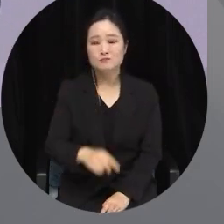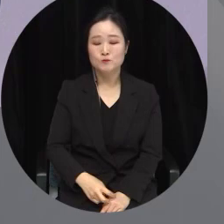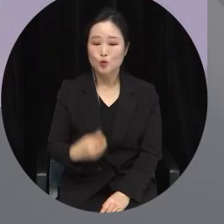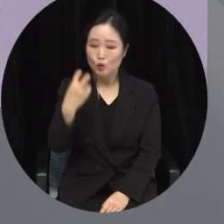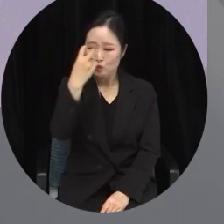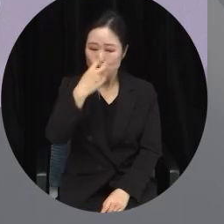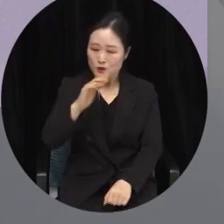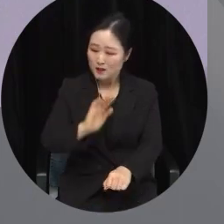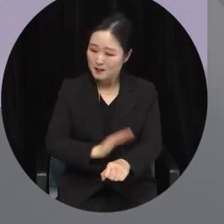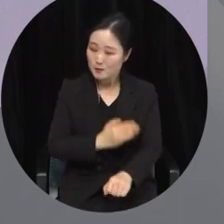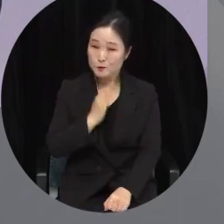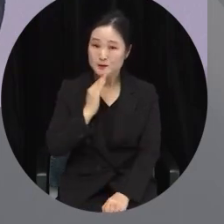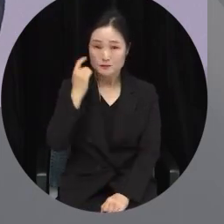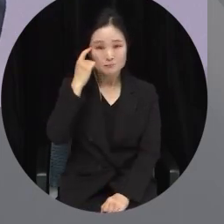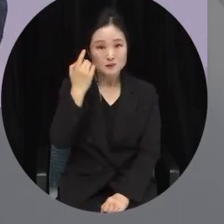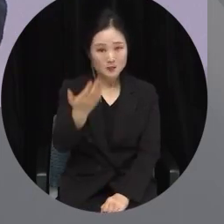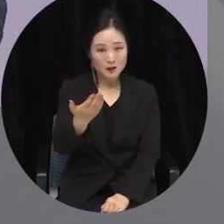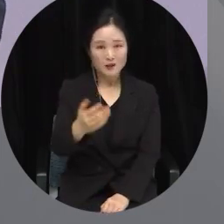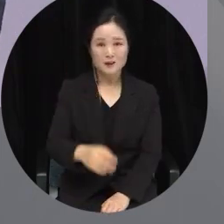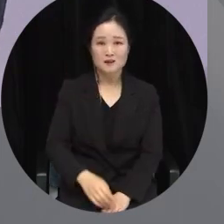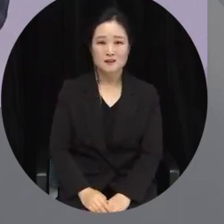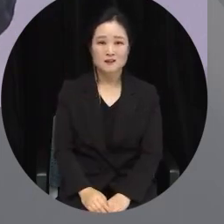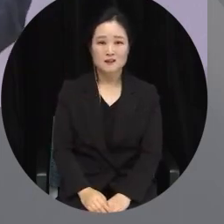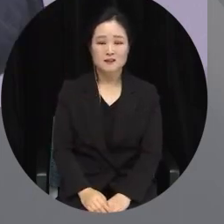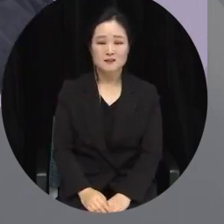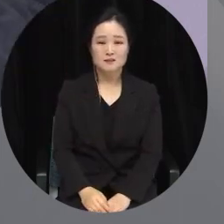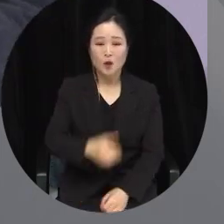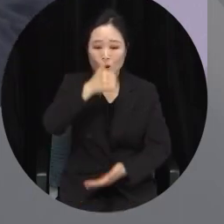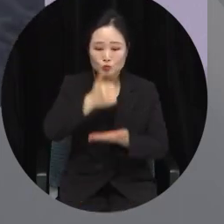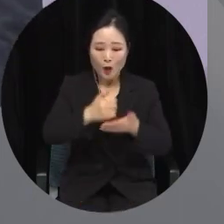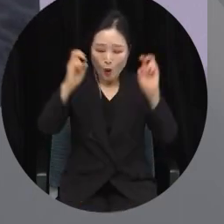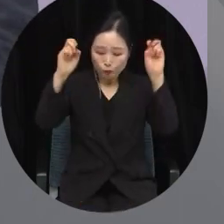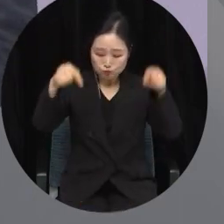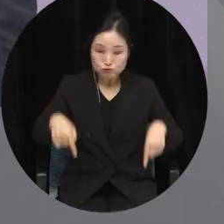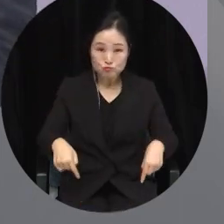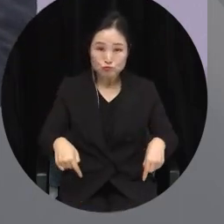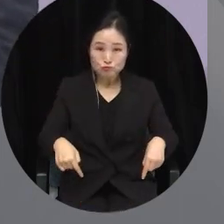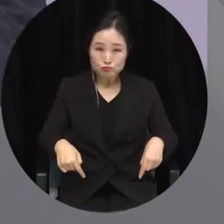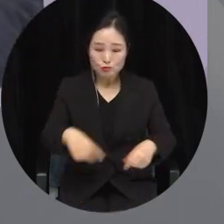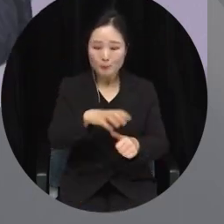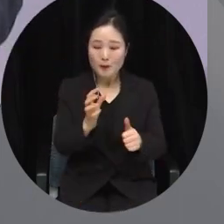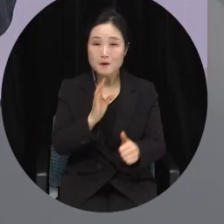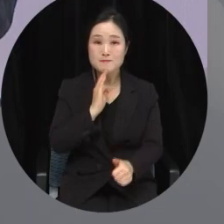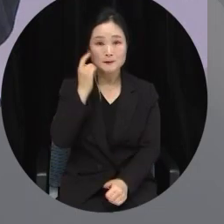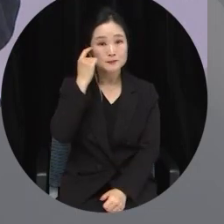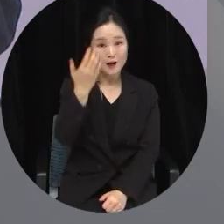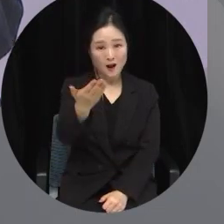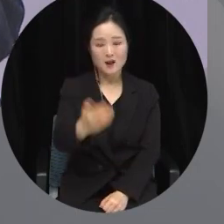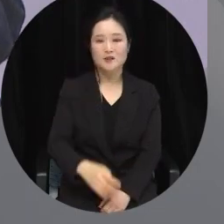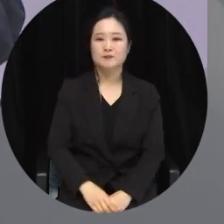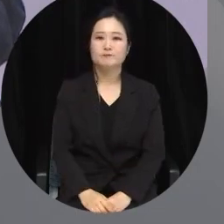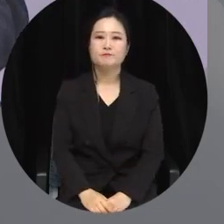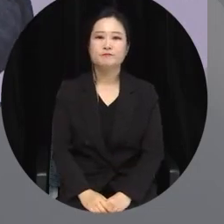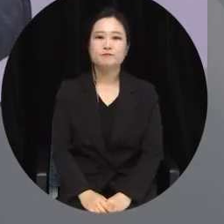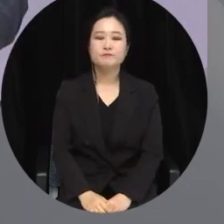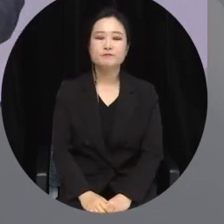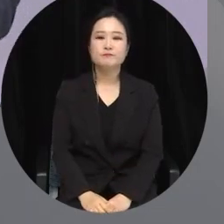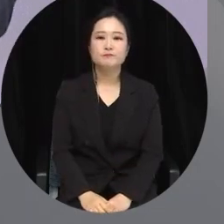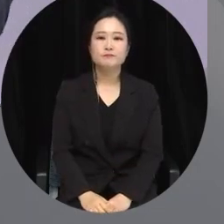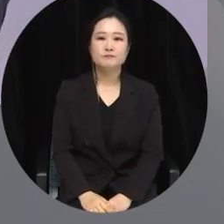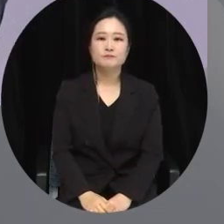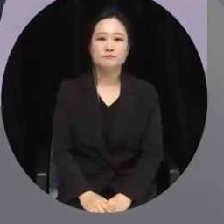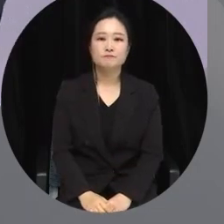무죄 석방이 맞다고 생각하십니까? 지금 뭐 세 가지 질문하셨는데 순서대로 말씀